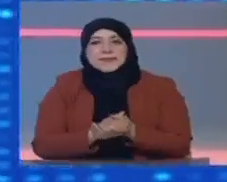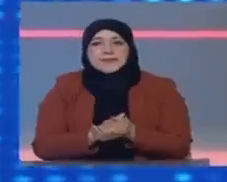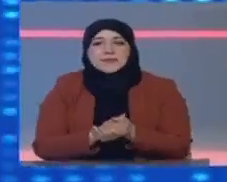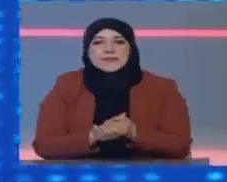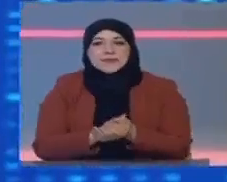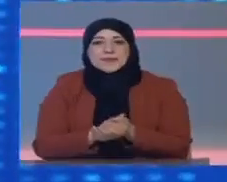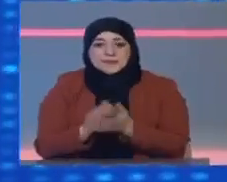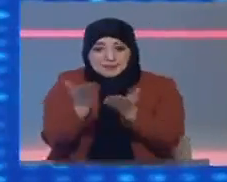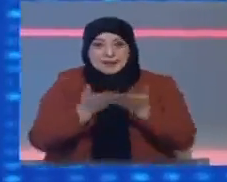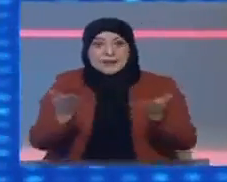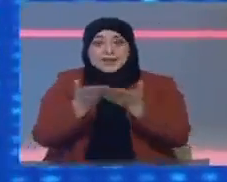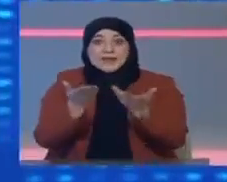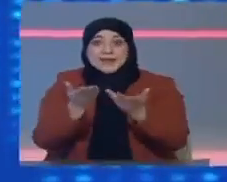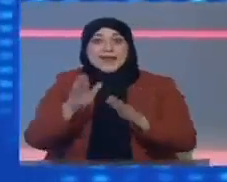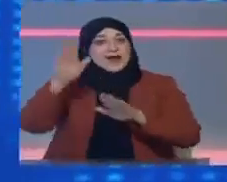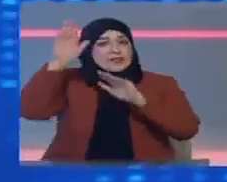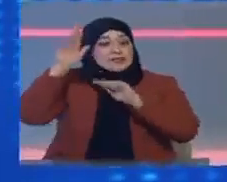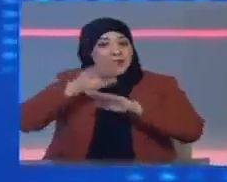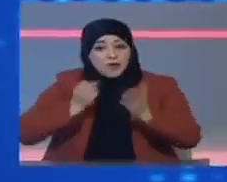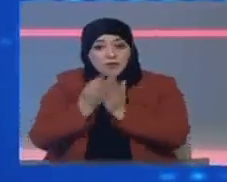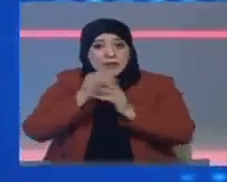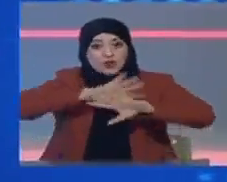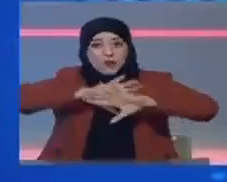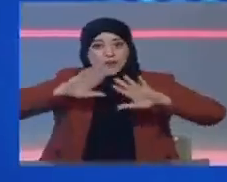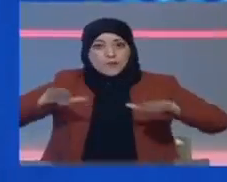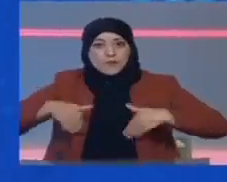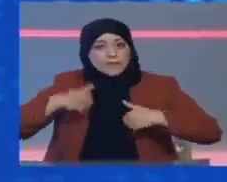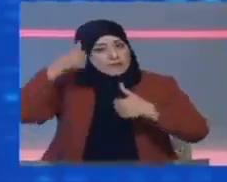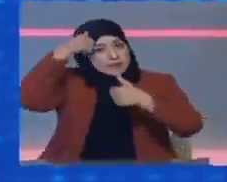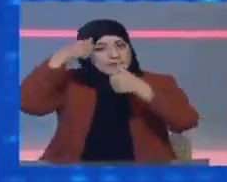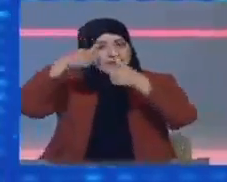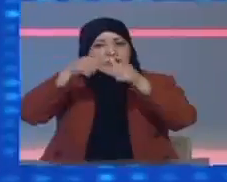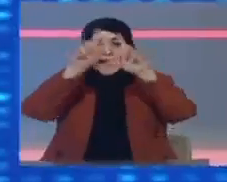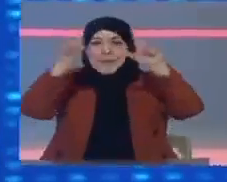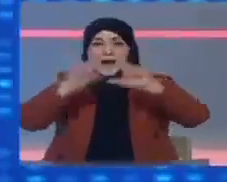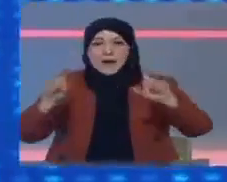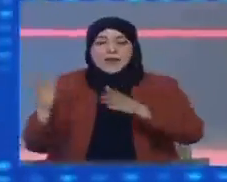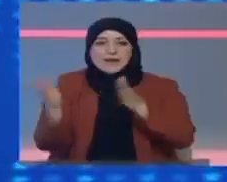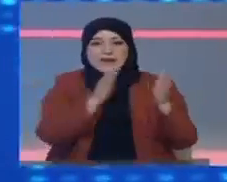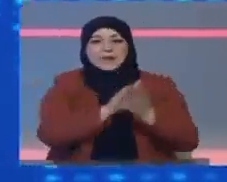بهذا وصلنا الى ختام نشرتنا مشاهدينا الكرام هذا تذكير بعناوينها